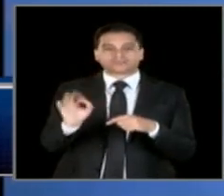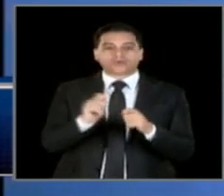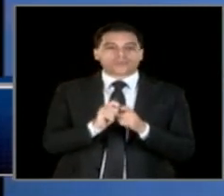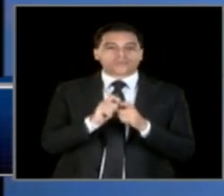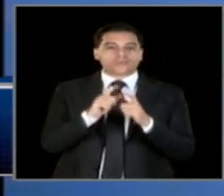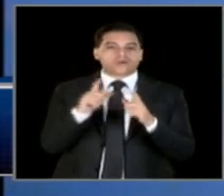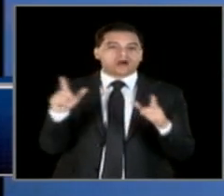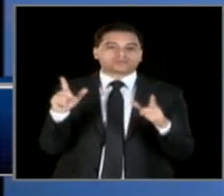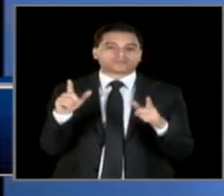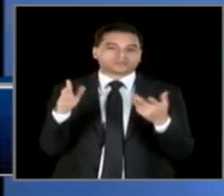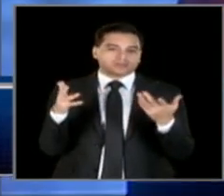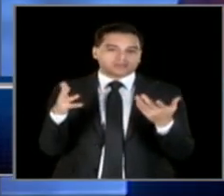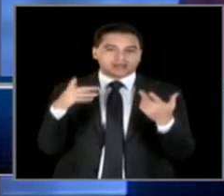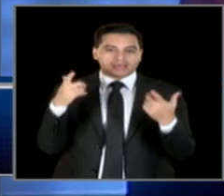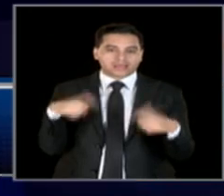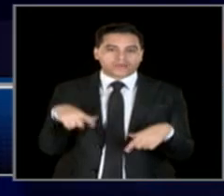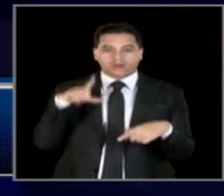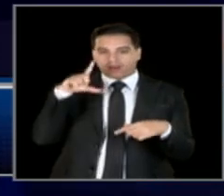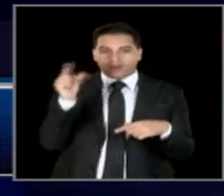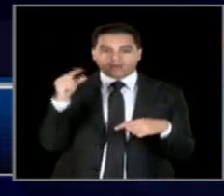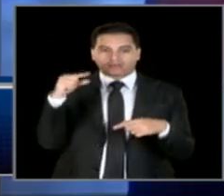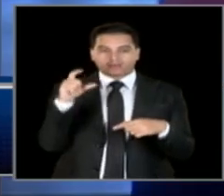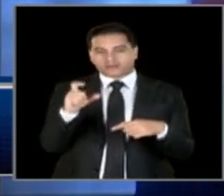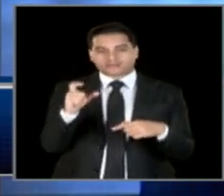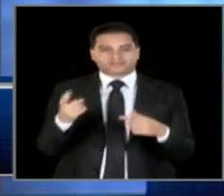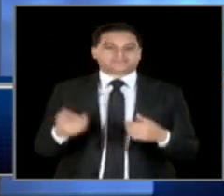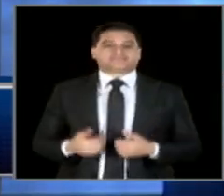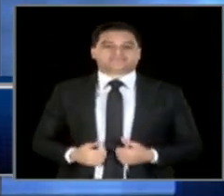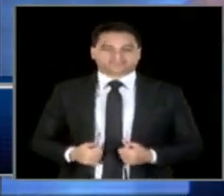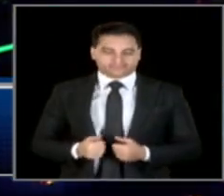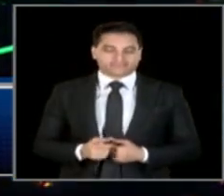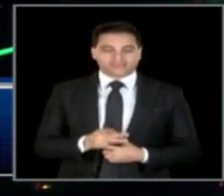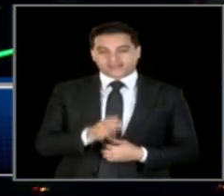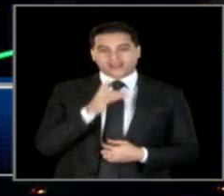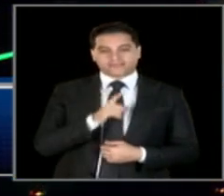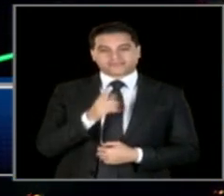واضحة وصريحة. وللأسف أنا عارفها. إجابة صحيحة.